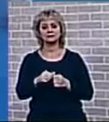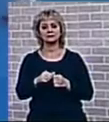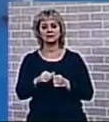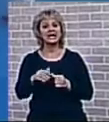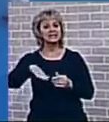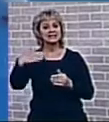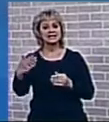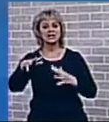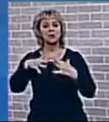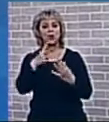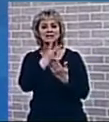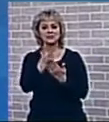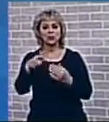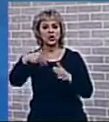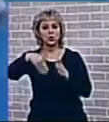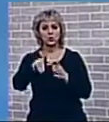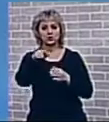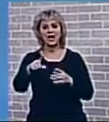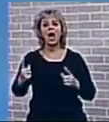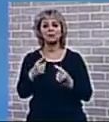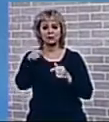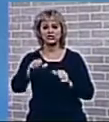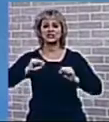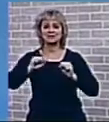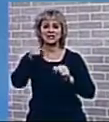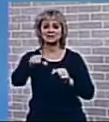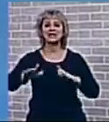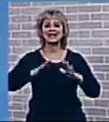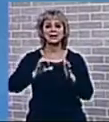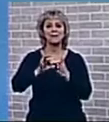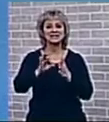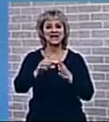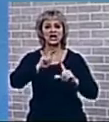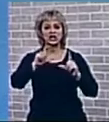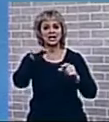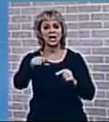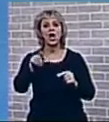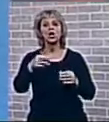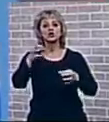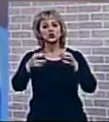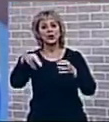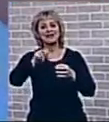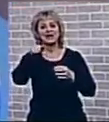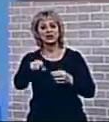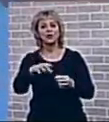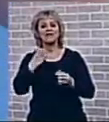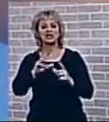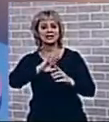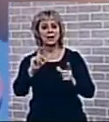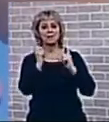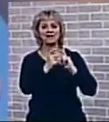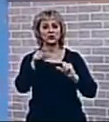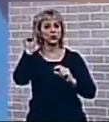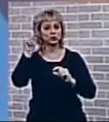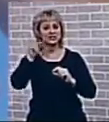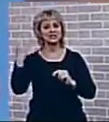Со стороны бой просматривается лучше, и обычному спортсмену тренер подсказывает криком. А сурдо-тхэквондо важно не поворачиваться к